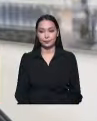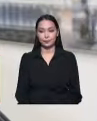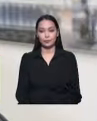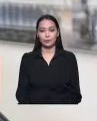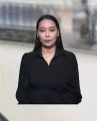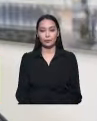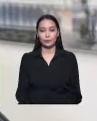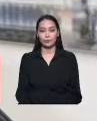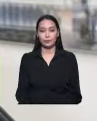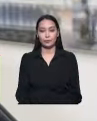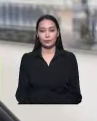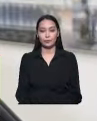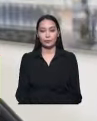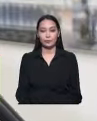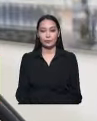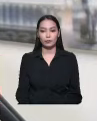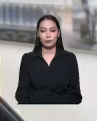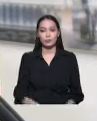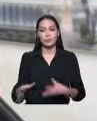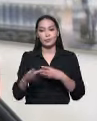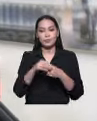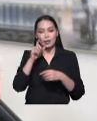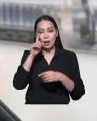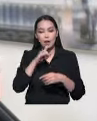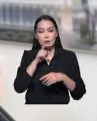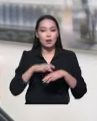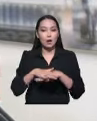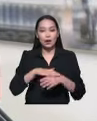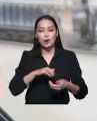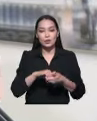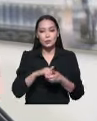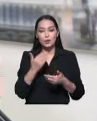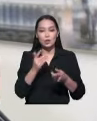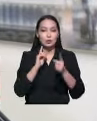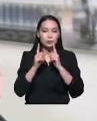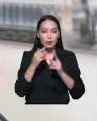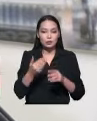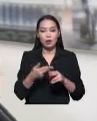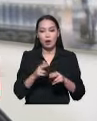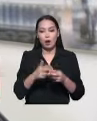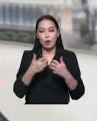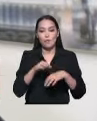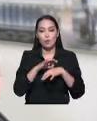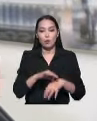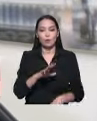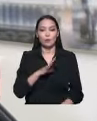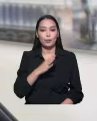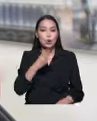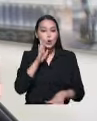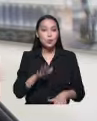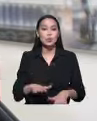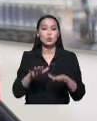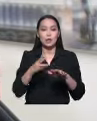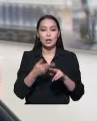Кеше өздеріңізді білесіздер, Қазақстан халқы ассамблеясының 33-ші сессиясы да онлайн форматта өтті. Осы су тасқынына